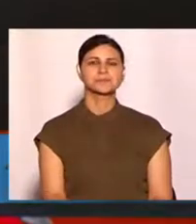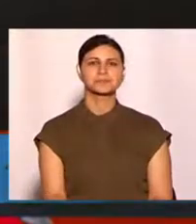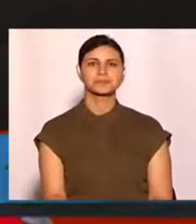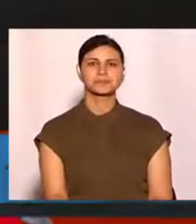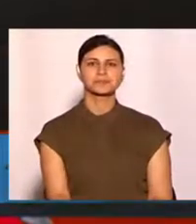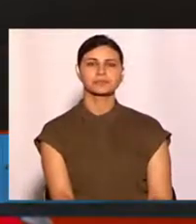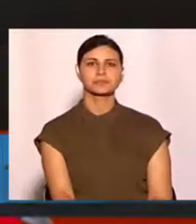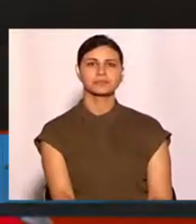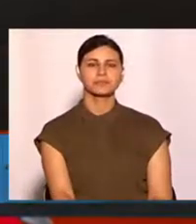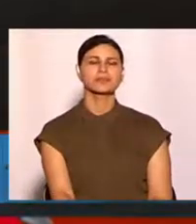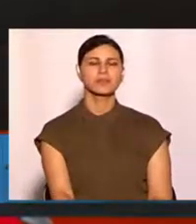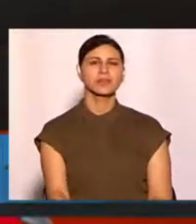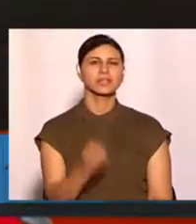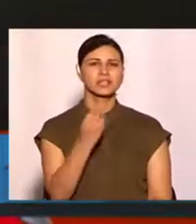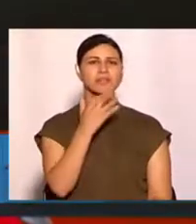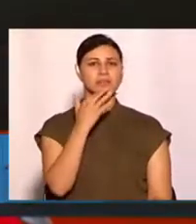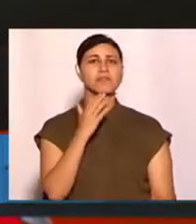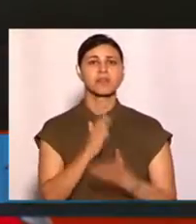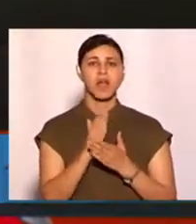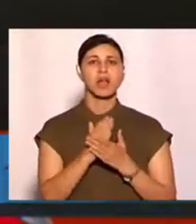აღარ ჩამოვთვლი კიდე